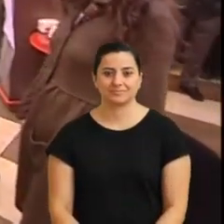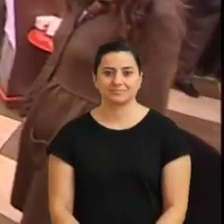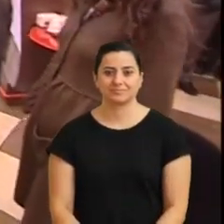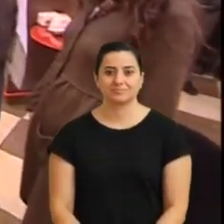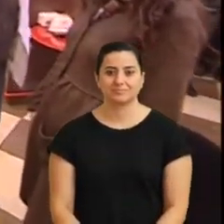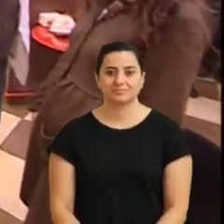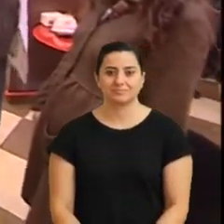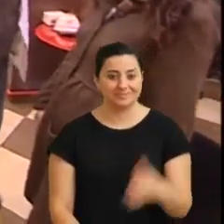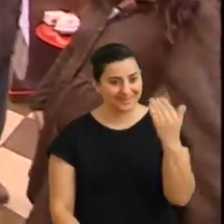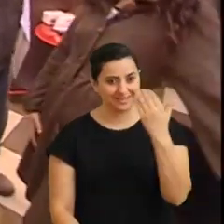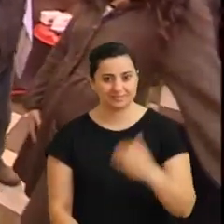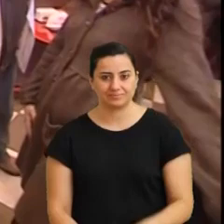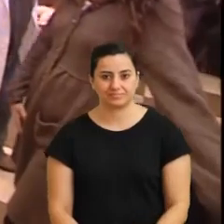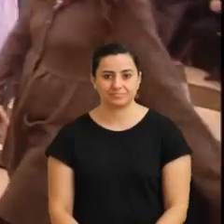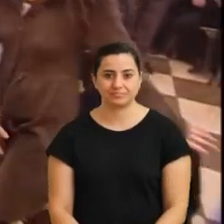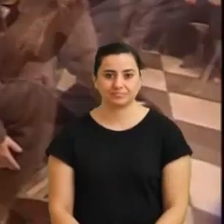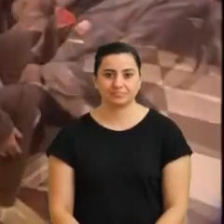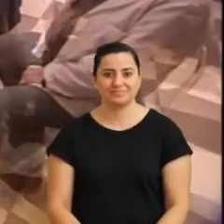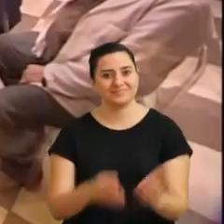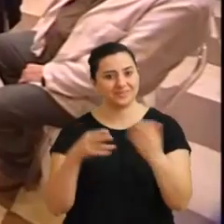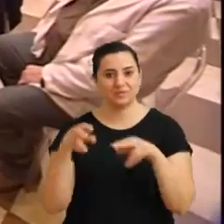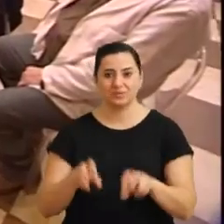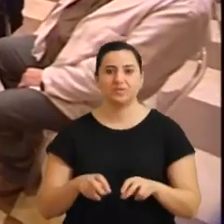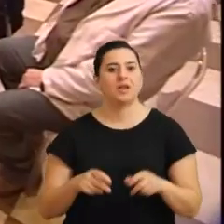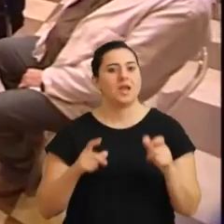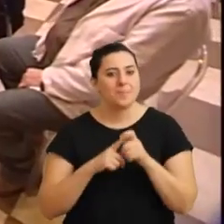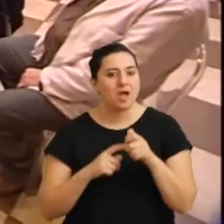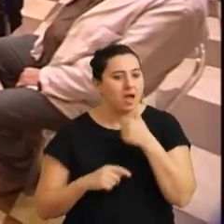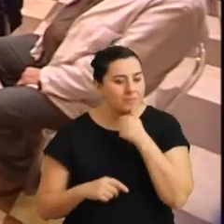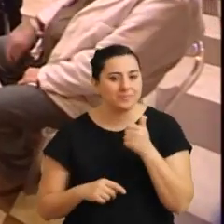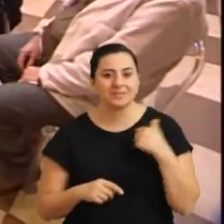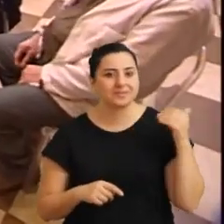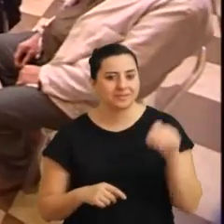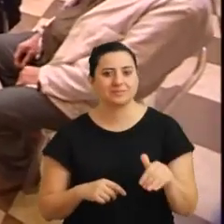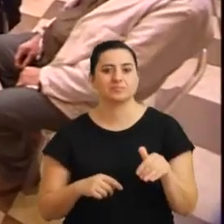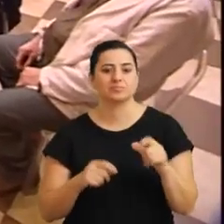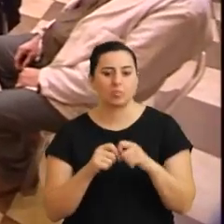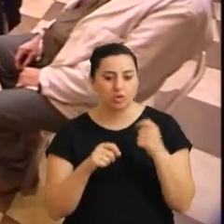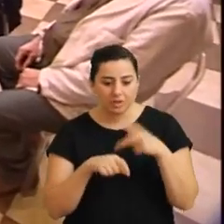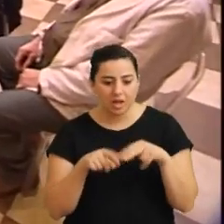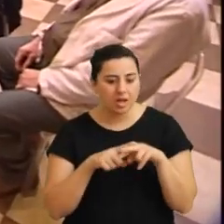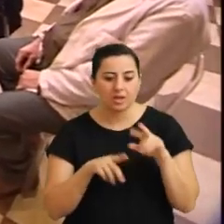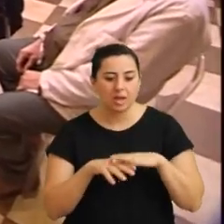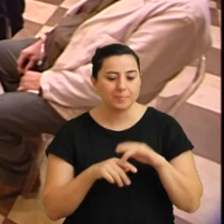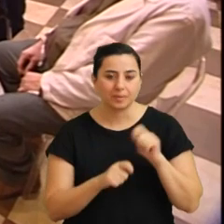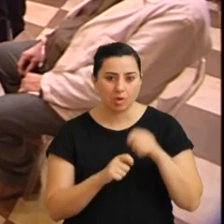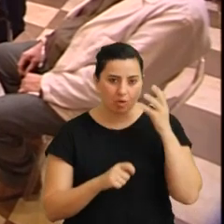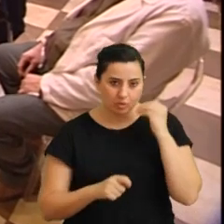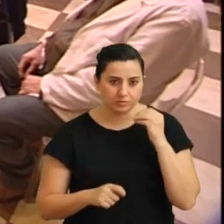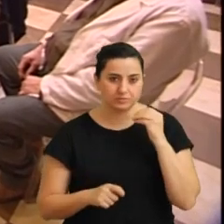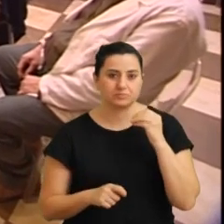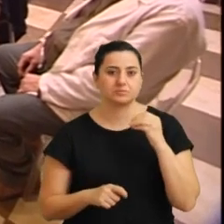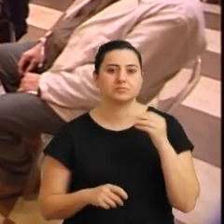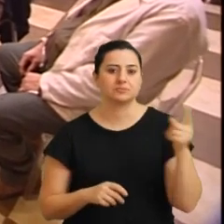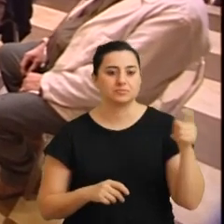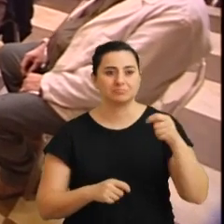abi, gel. Merhaba. Gel. Buyurun. Emin abi buyur, gel otur. Emin abi, biz şimdi buraya geldik. Bursa'da boza yapımını öğreneceğiz. Sabri ustamız